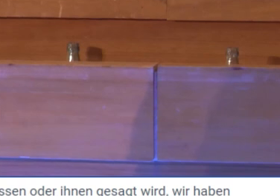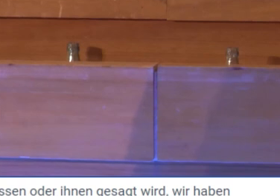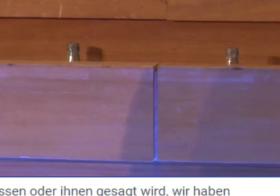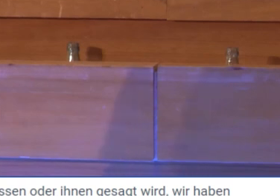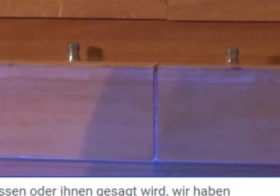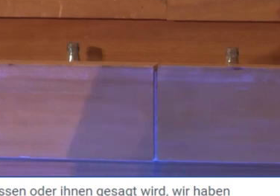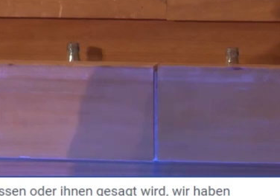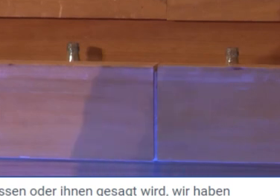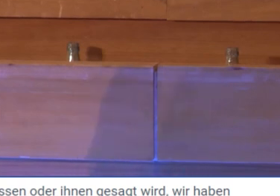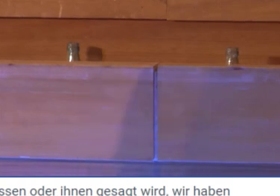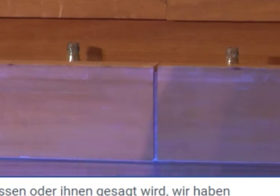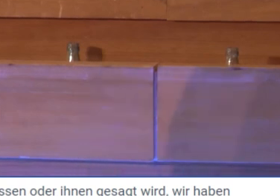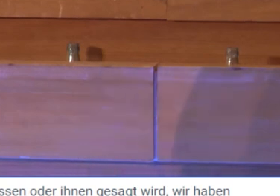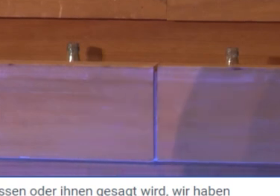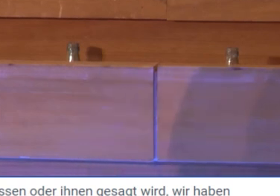die